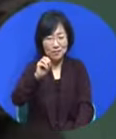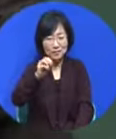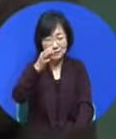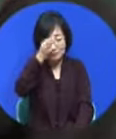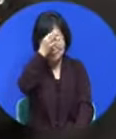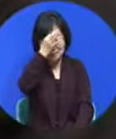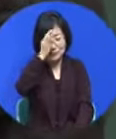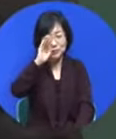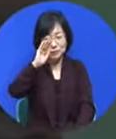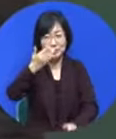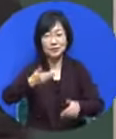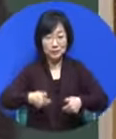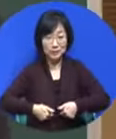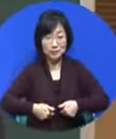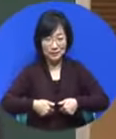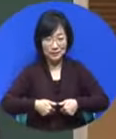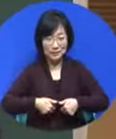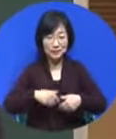아닙니다